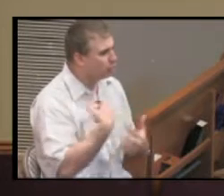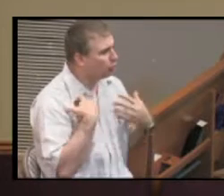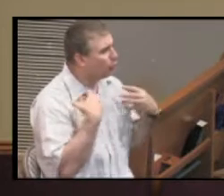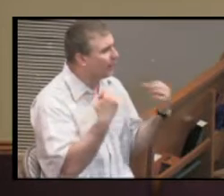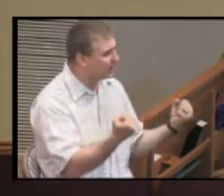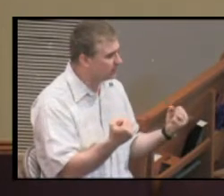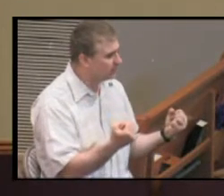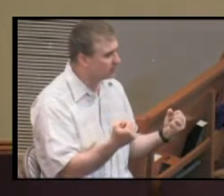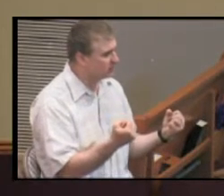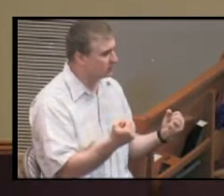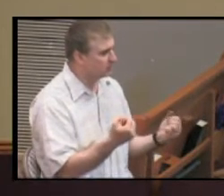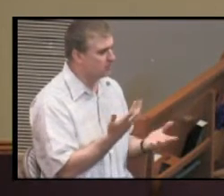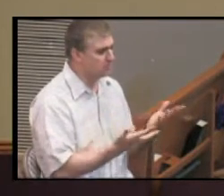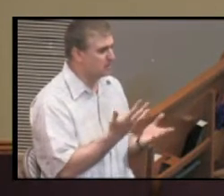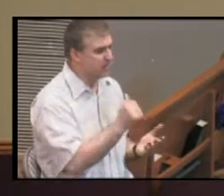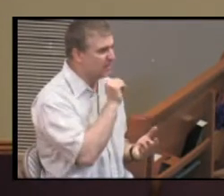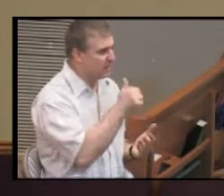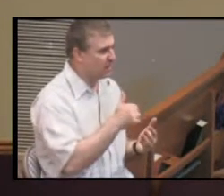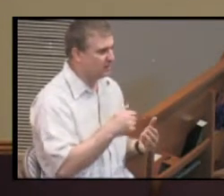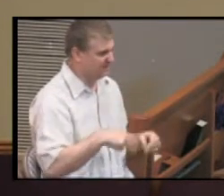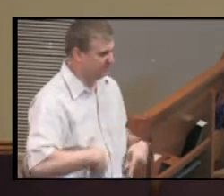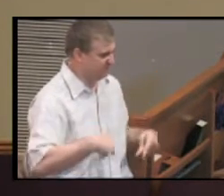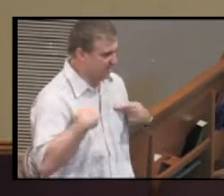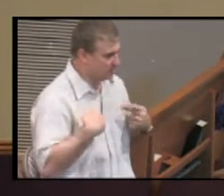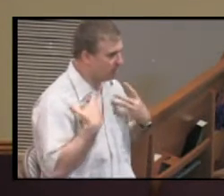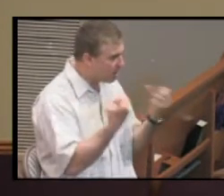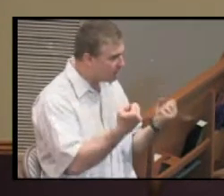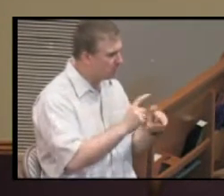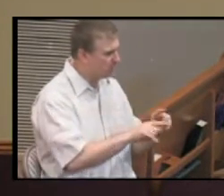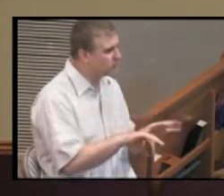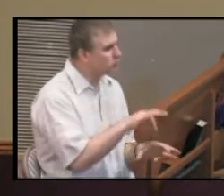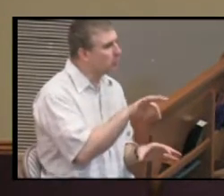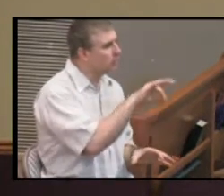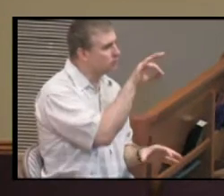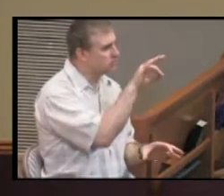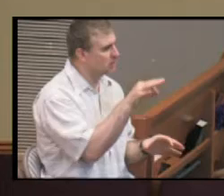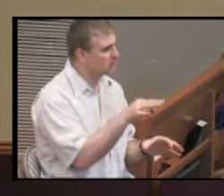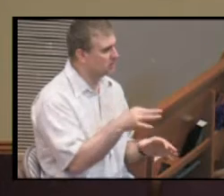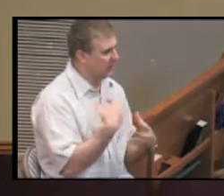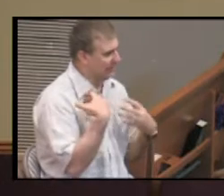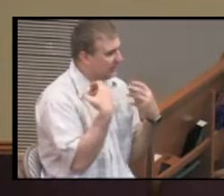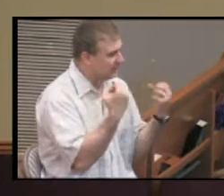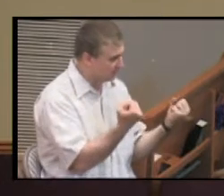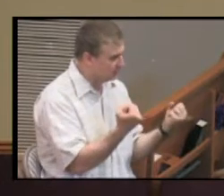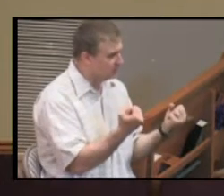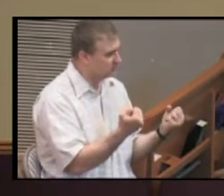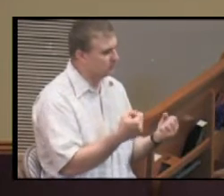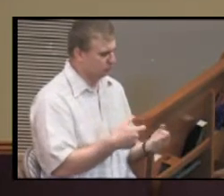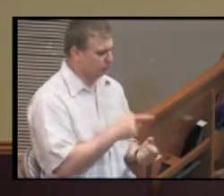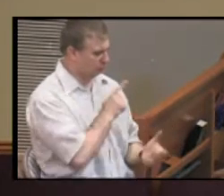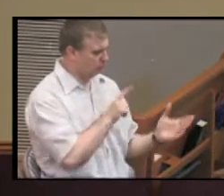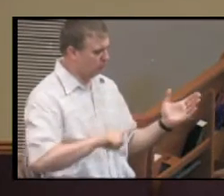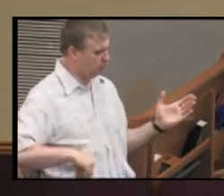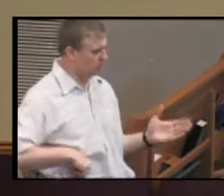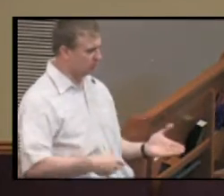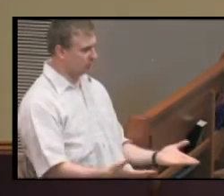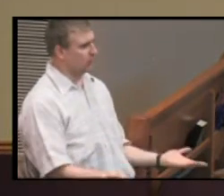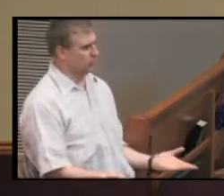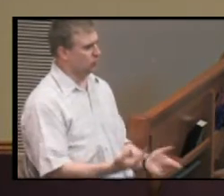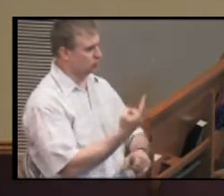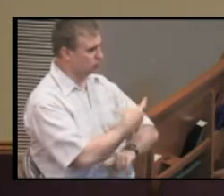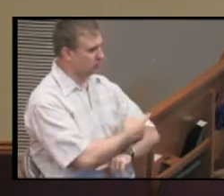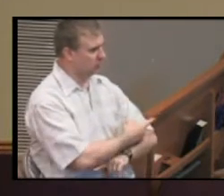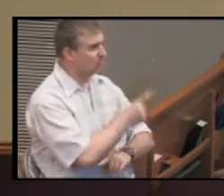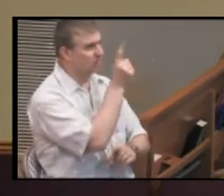может не в плоском исцелении, а в исцелении духовном, Господь сегодня на этом месте, Он готов